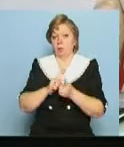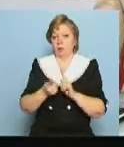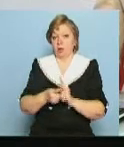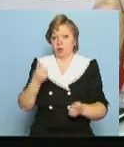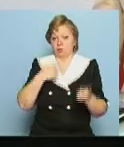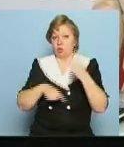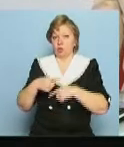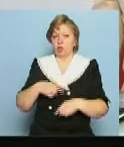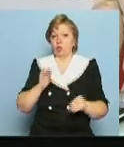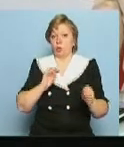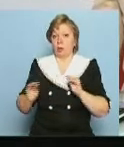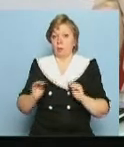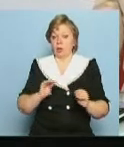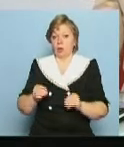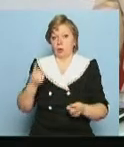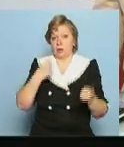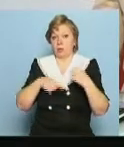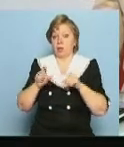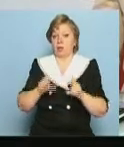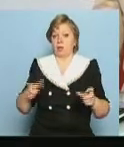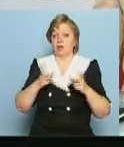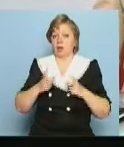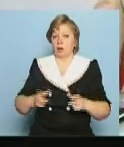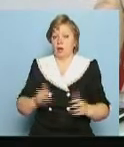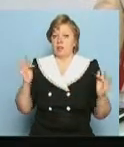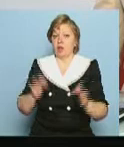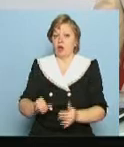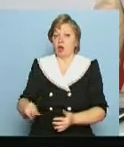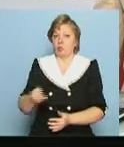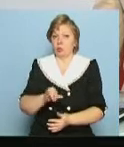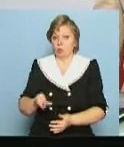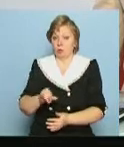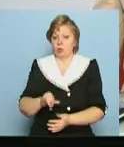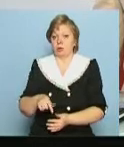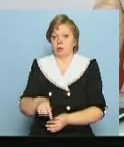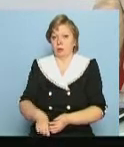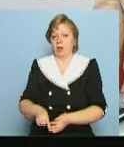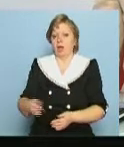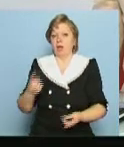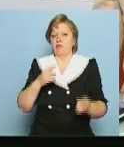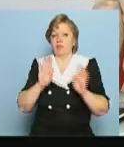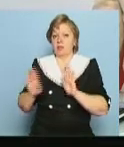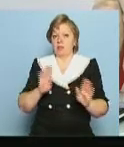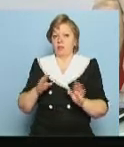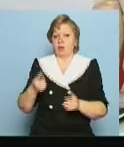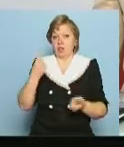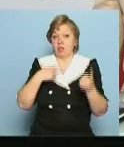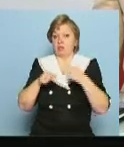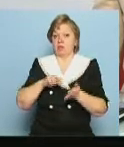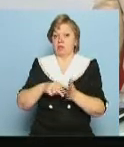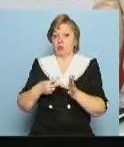лабораторию студентов-изобретателей, которые съехались в Ижевск со всей Удмуртии. Ежегодная выставка инновационных проектов открыла строгому жюри